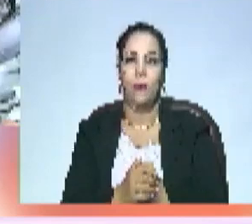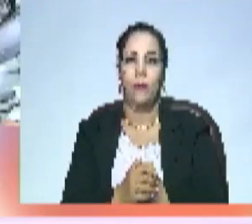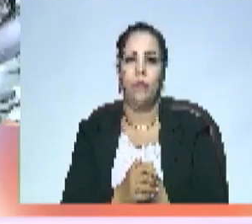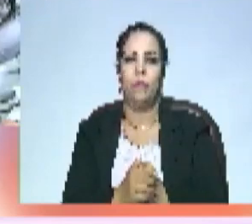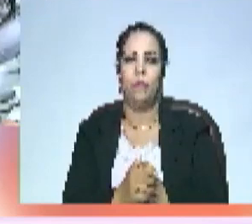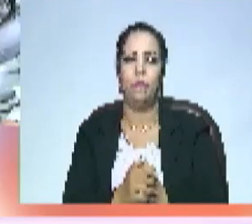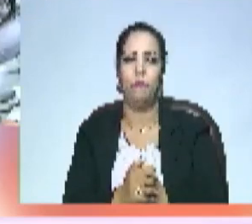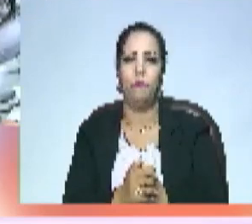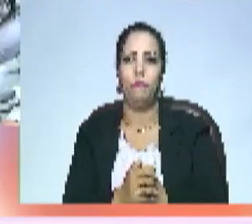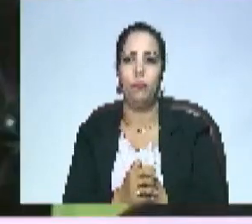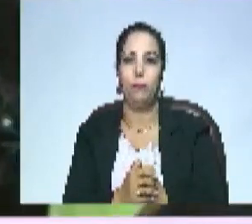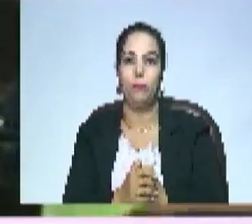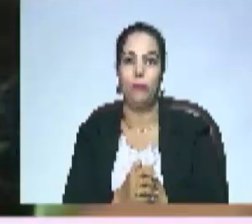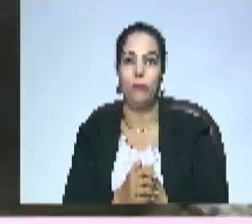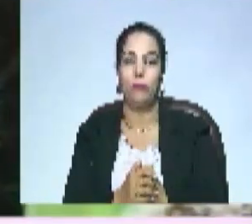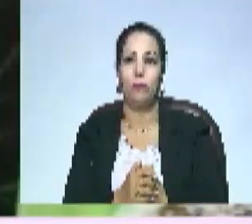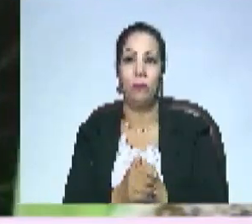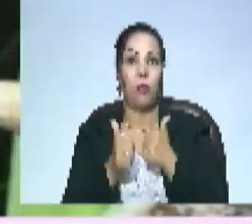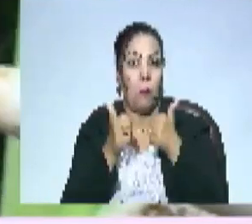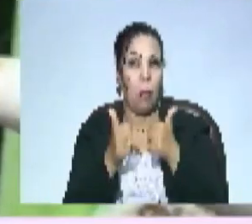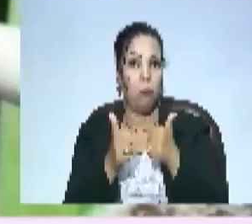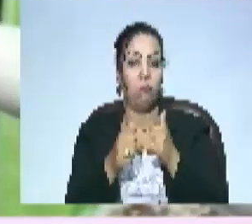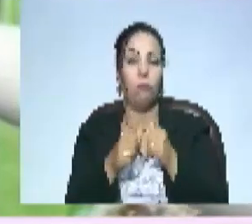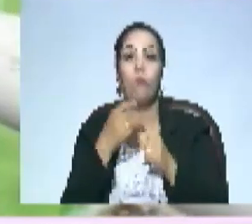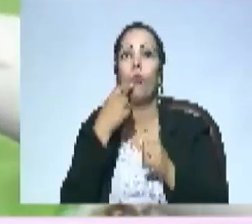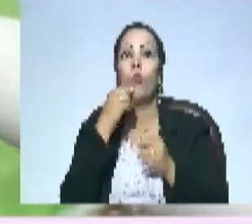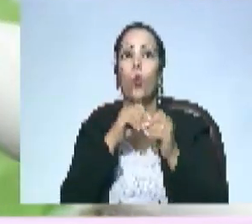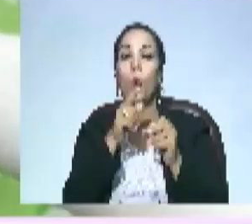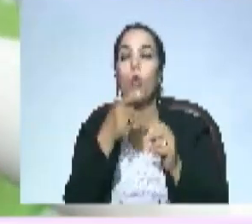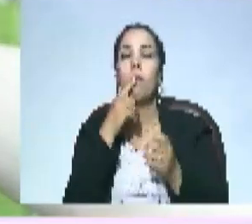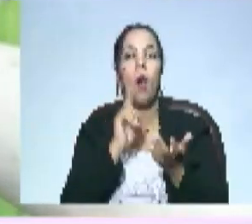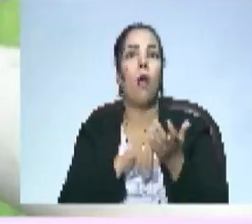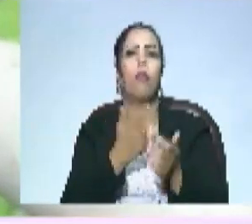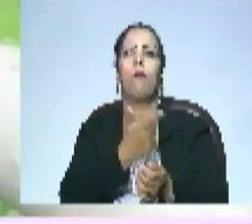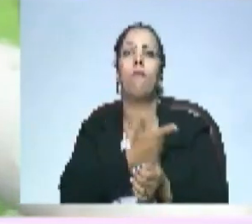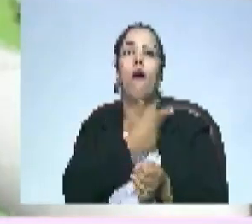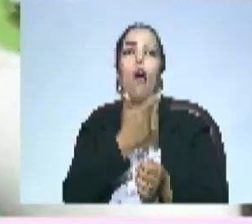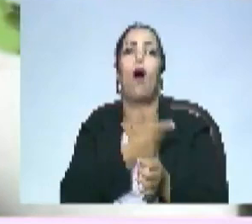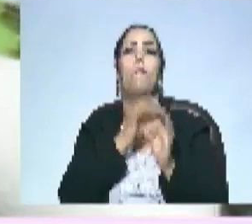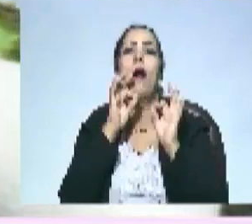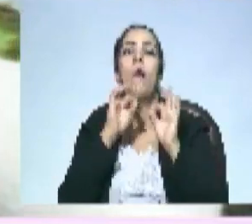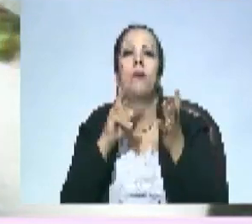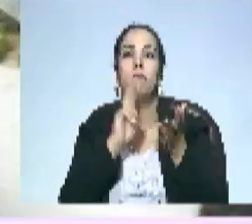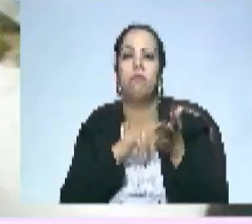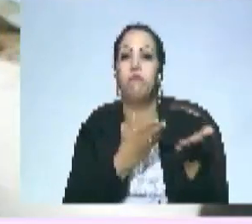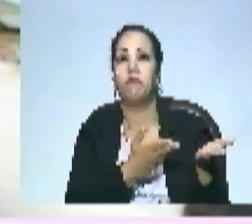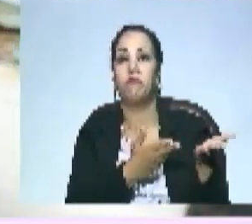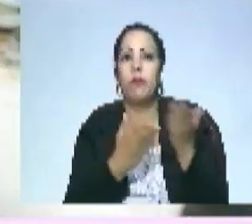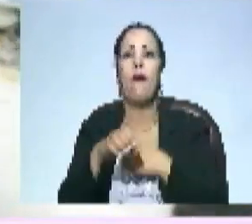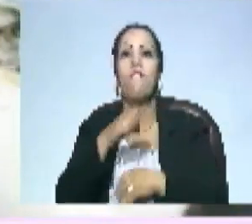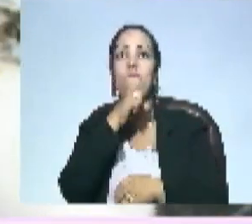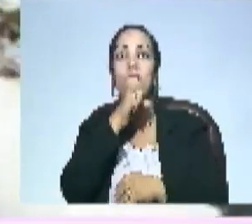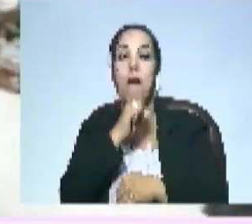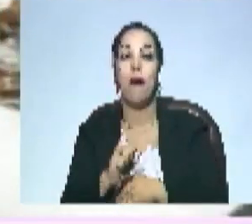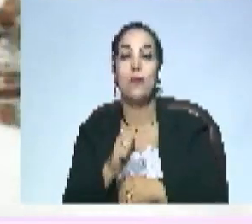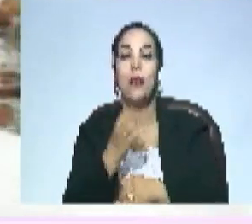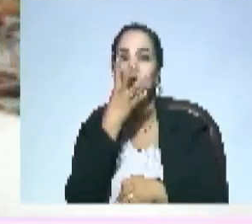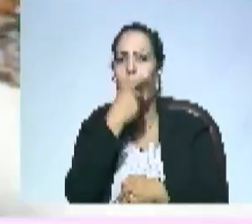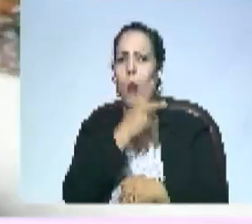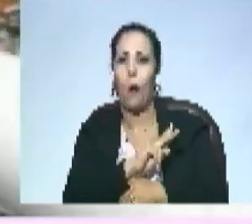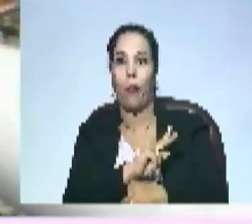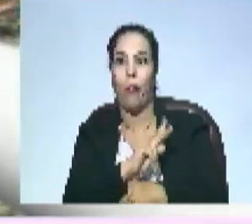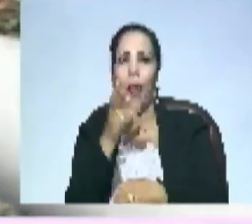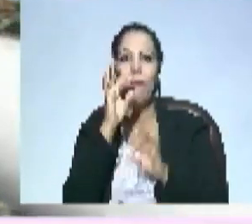يعني تمام كده على فكره الصنف ده صنف فخم جدا وبيتقدم في فرنسا بشكل مختلف